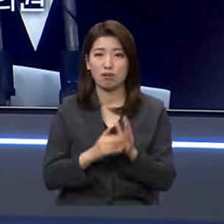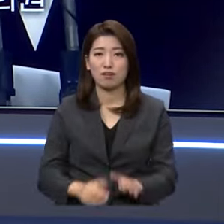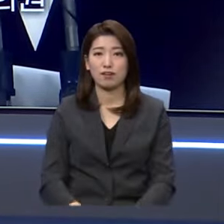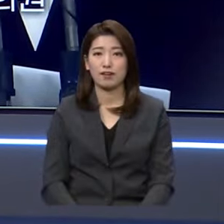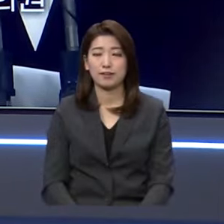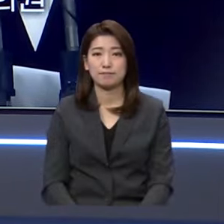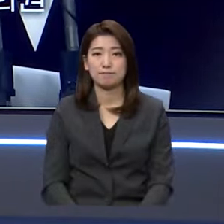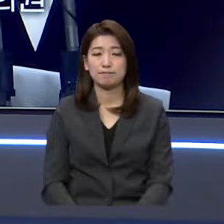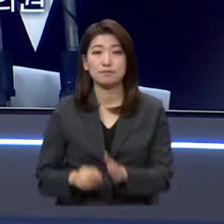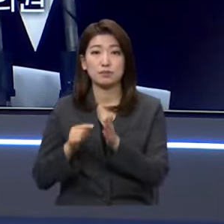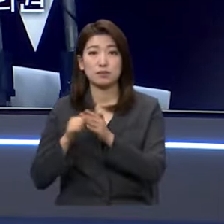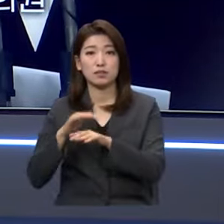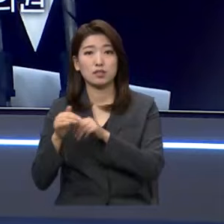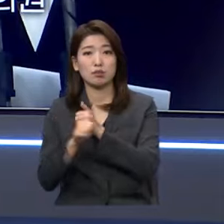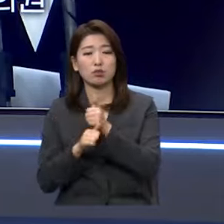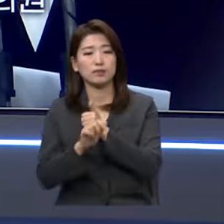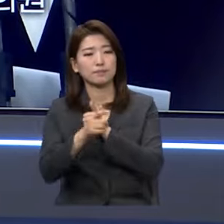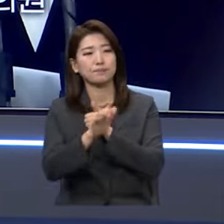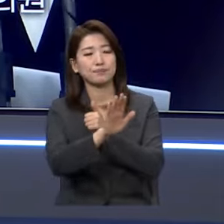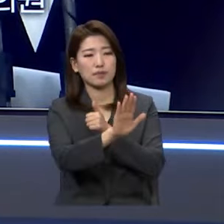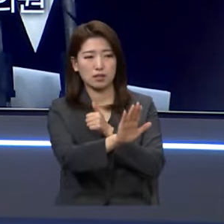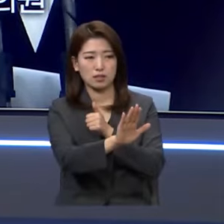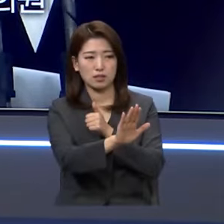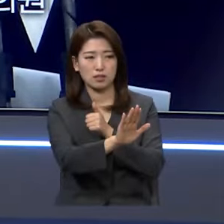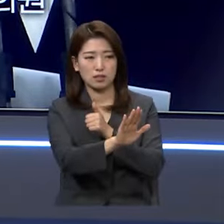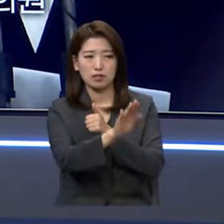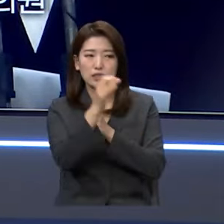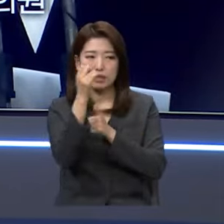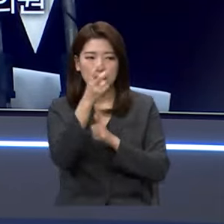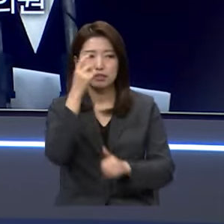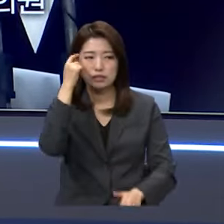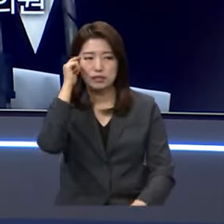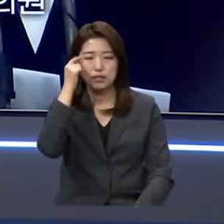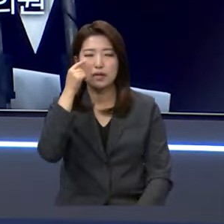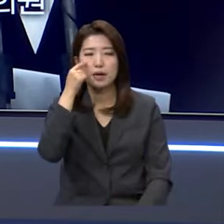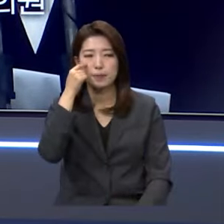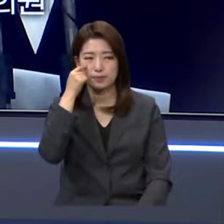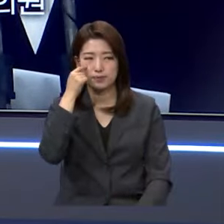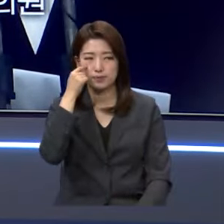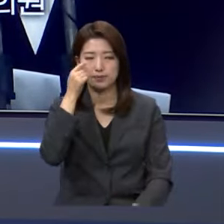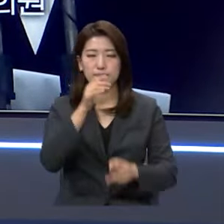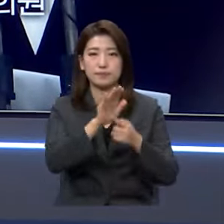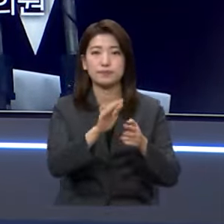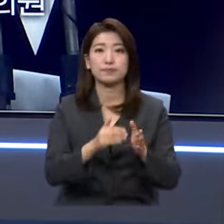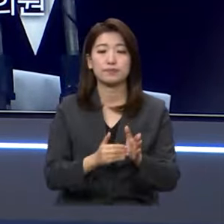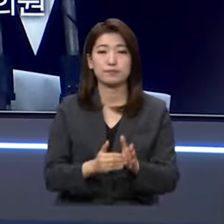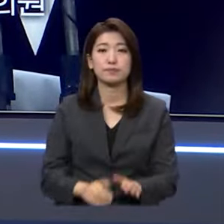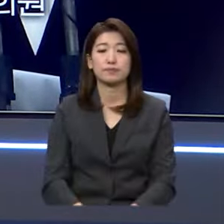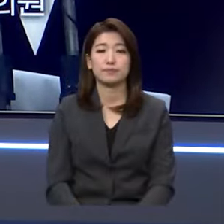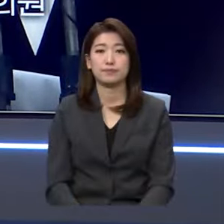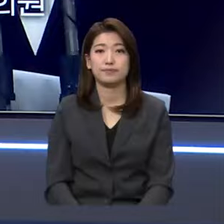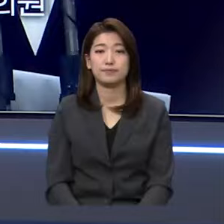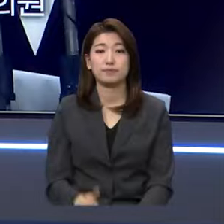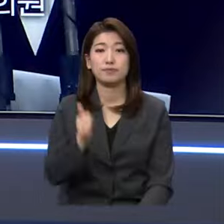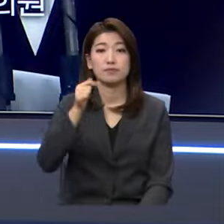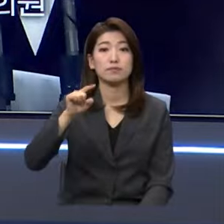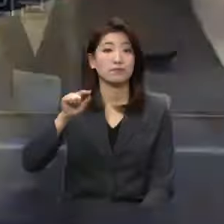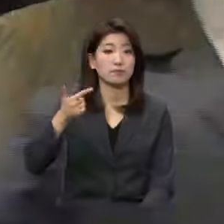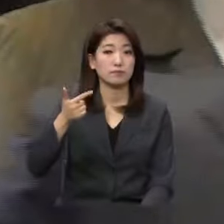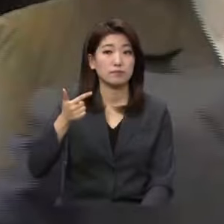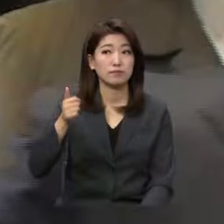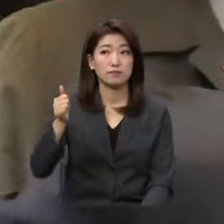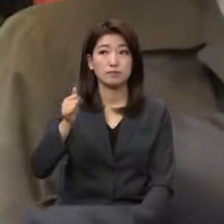다시 봅시다라고 한번 제동을 걸었다라는 건데 한동훈 위원장 얘기를 직접 들어보고